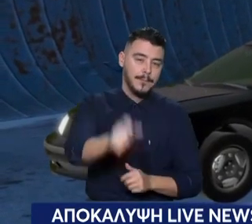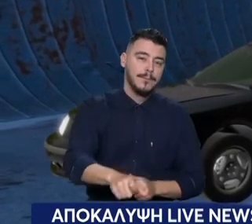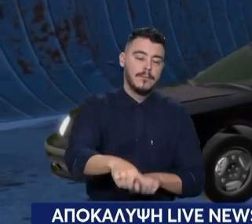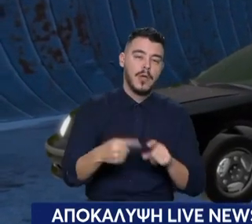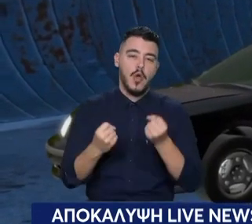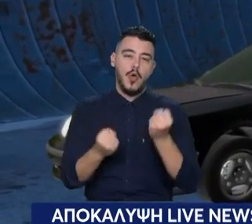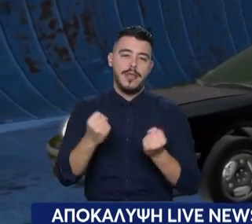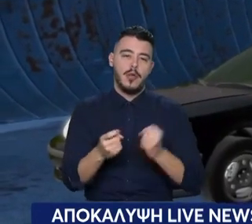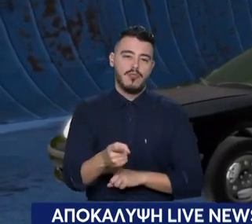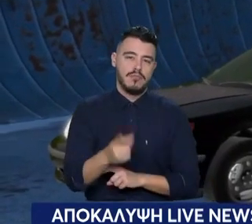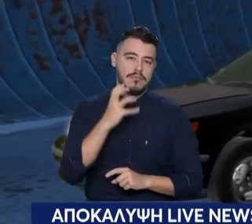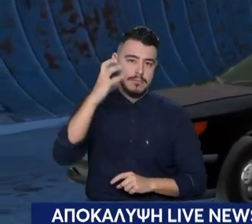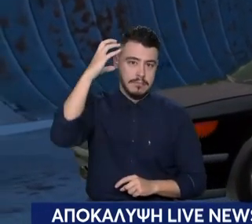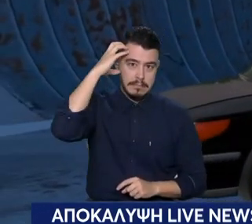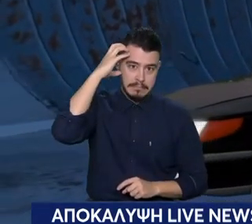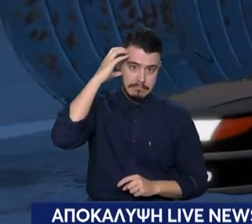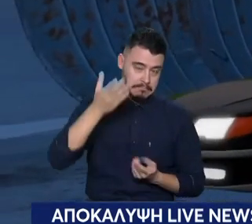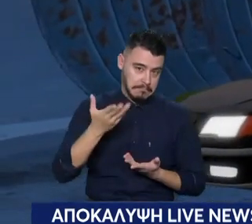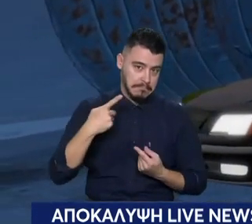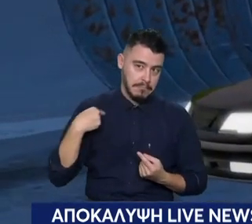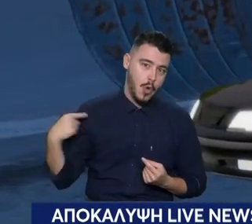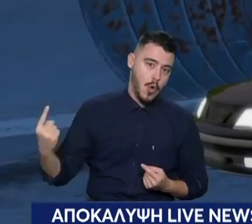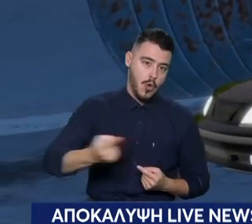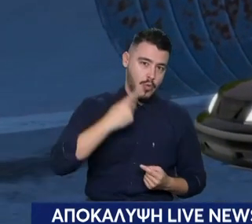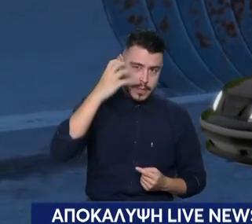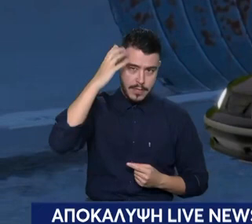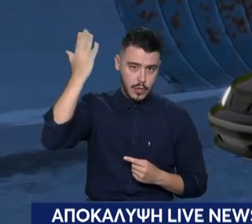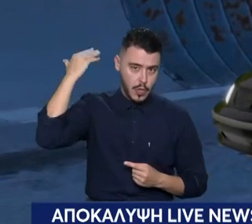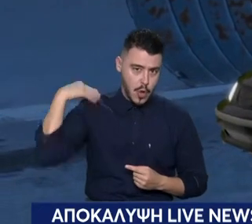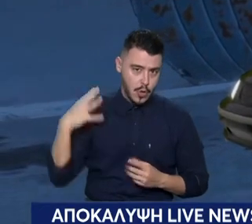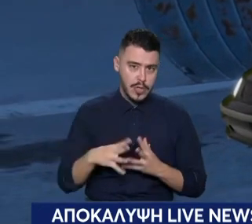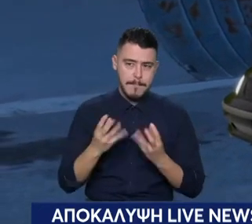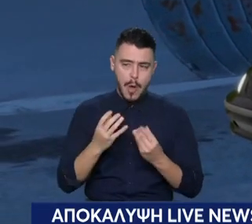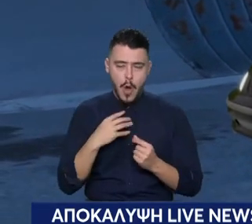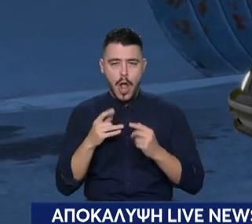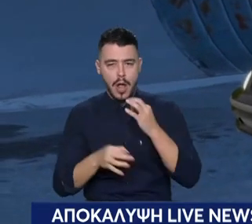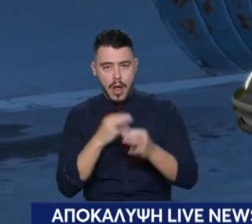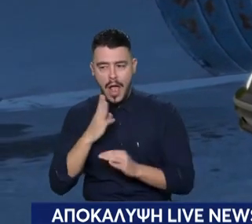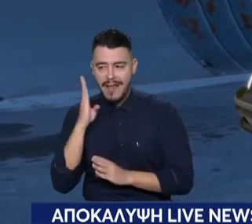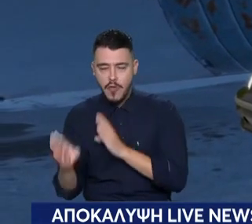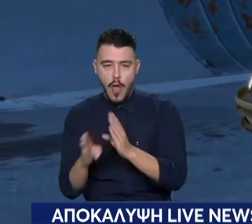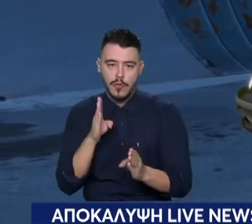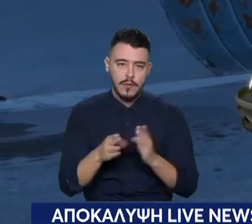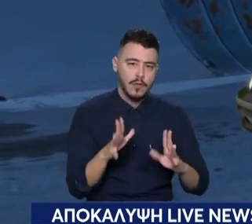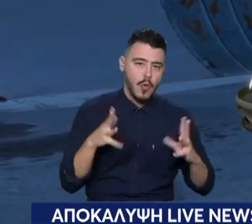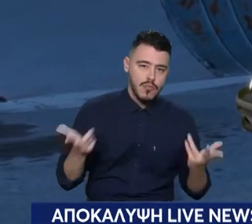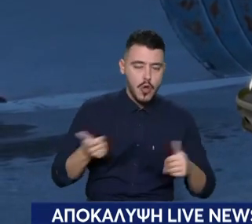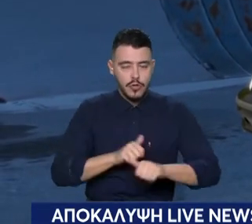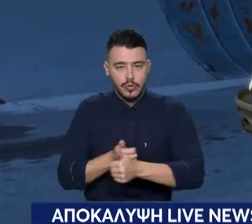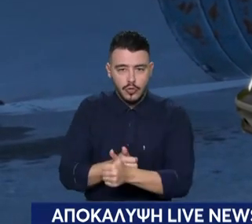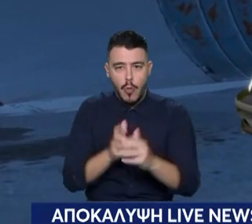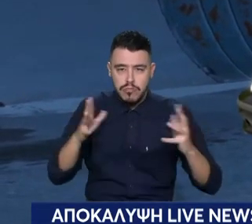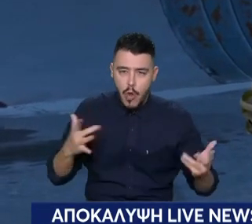αυτοκίνητου. Θυμόμαστε όλοι ότι είχε γίνει πολύ μεγάλος θόρυβος, πολλή συζήτηση για το τι ακριβώς είχε γίνει.